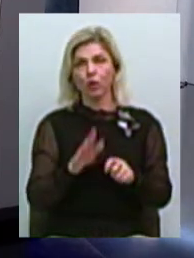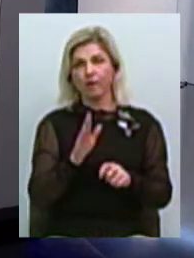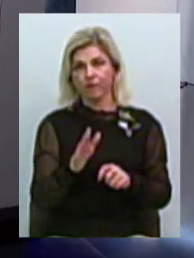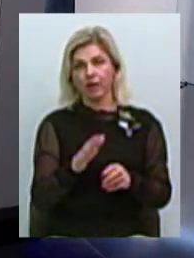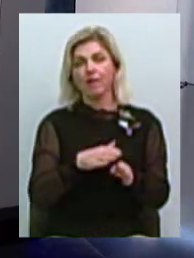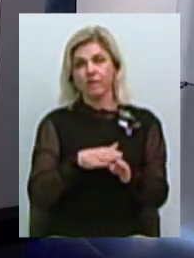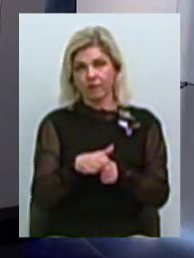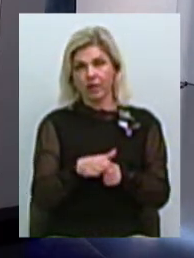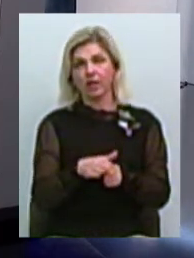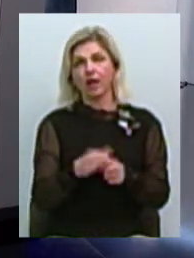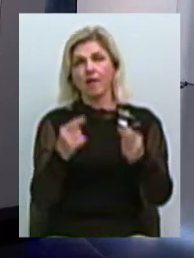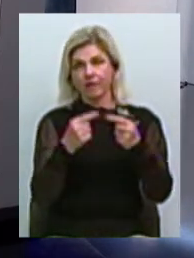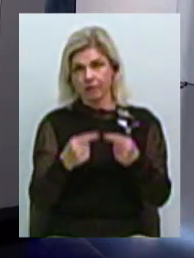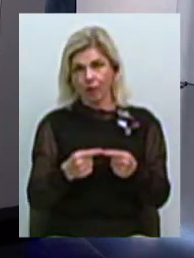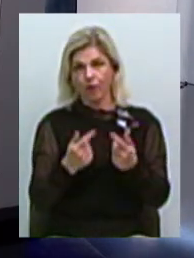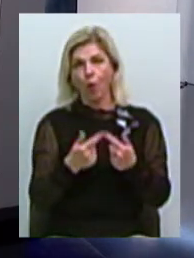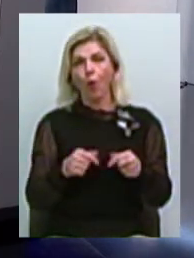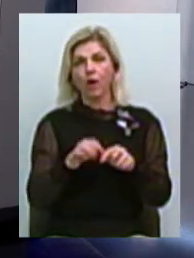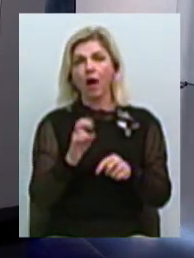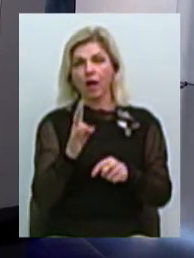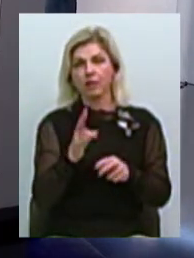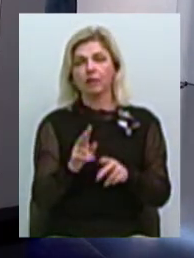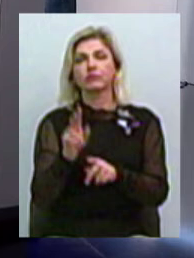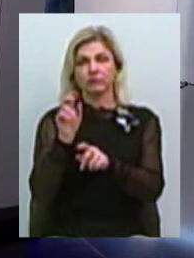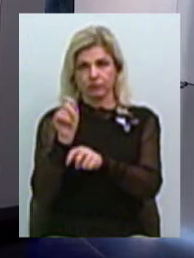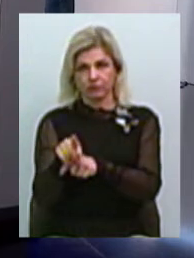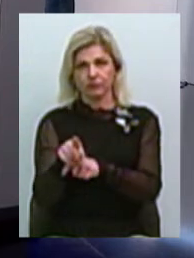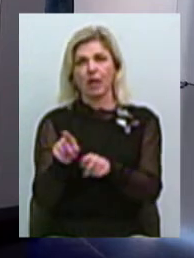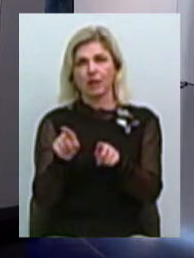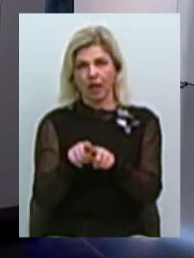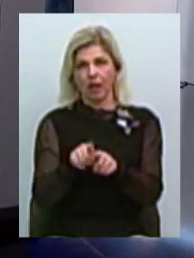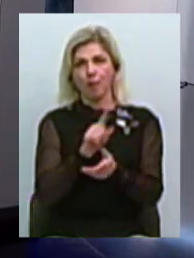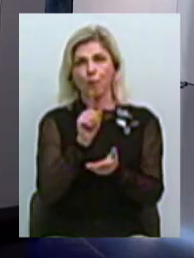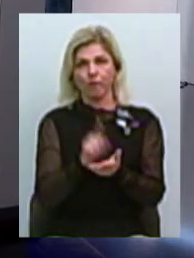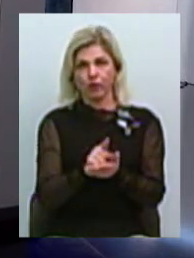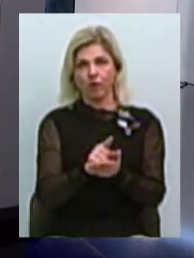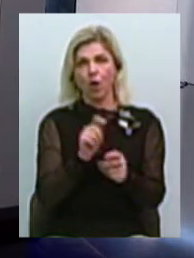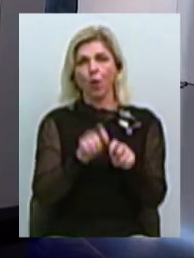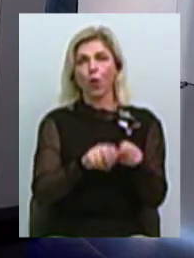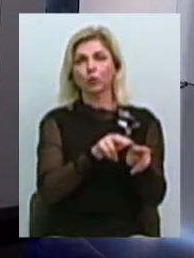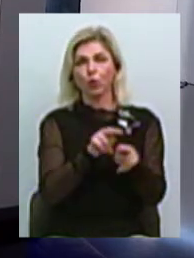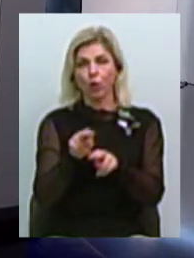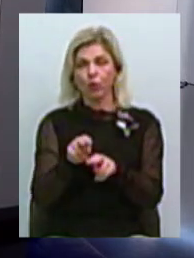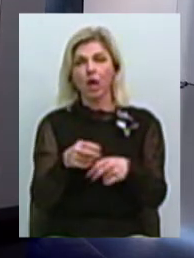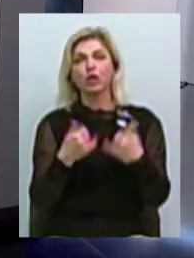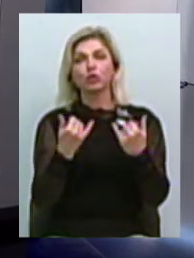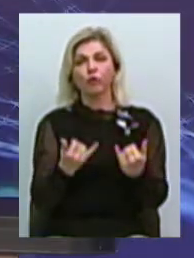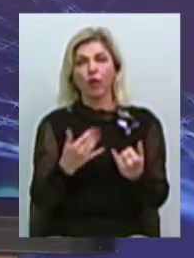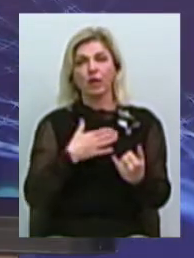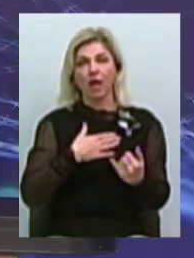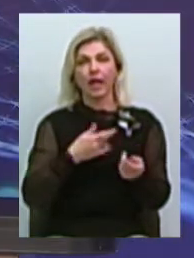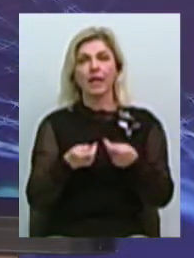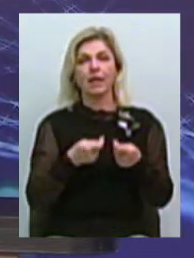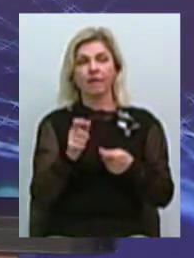контроль здійснювали відповідні органи, які були наділені саме цими повноваженнями контролю. На сьогоднішній день наші керівники, ну,